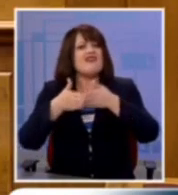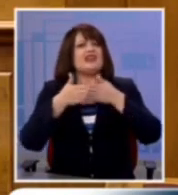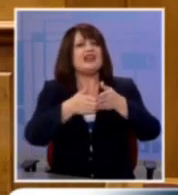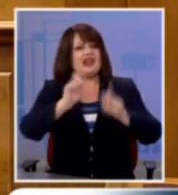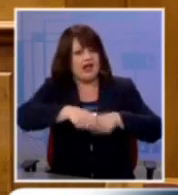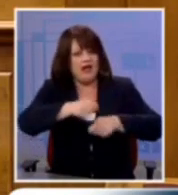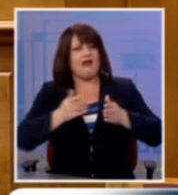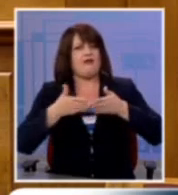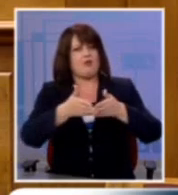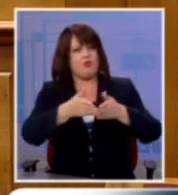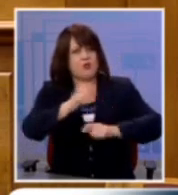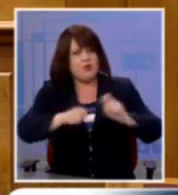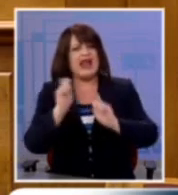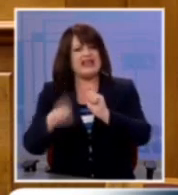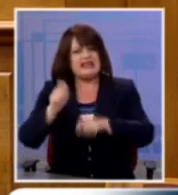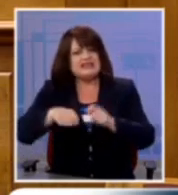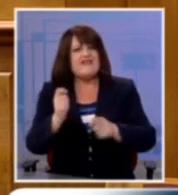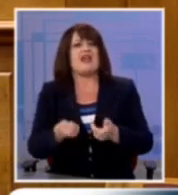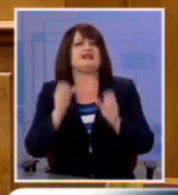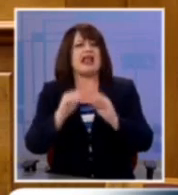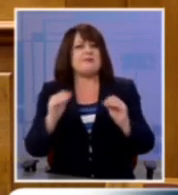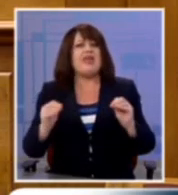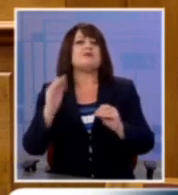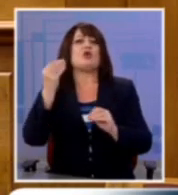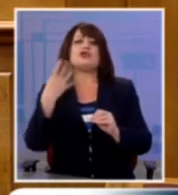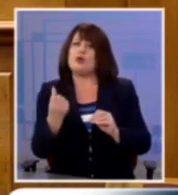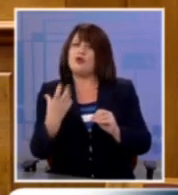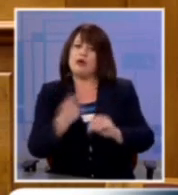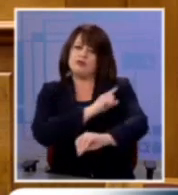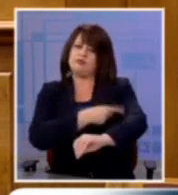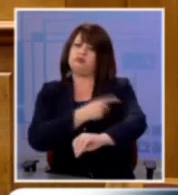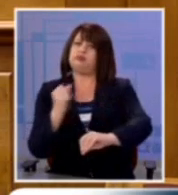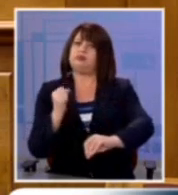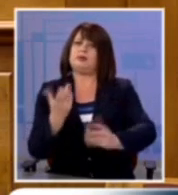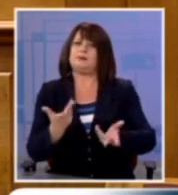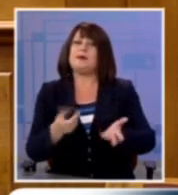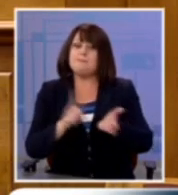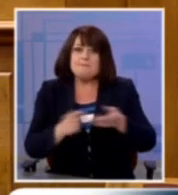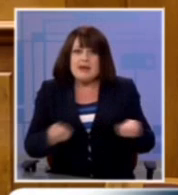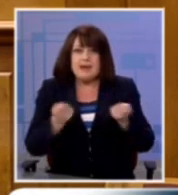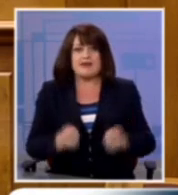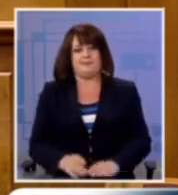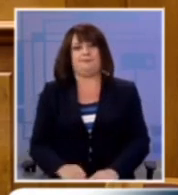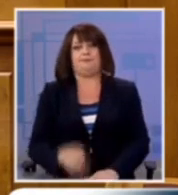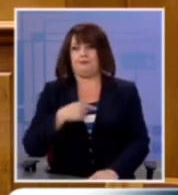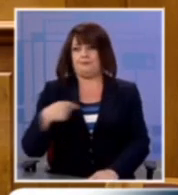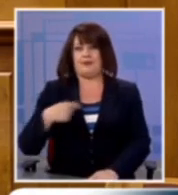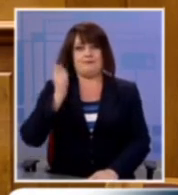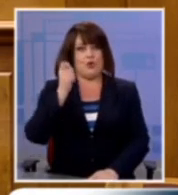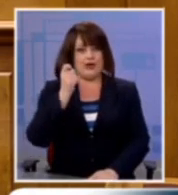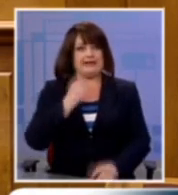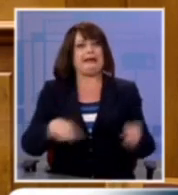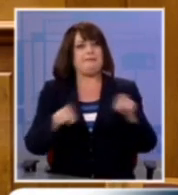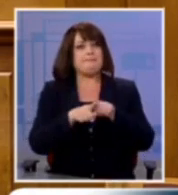ναυπηγία, τον κατασκευαστικό τομέα, την εκπαίδευση και τον πολιτισμό. Οι πολιτικές ηγεσίες μαζί με την